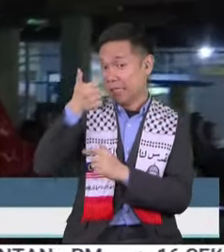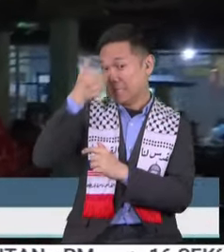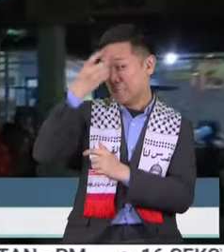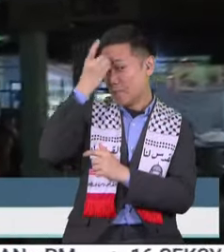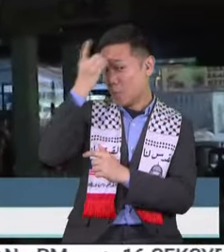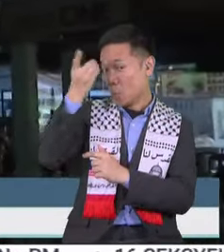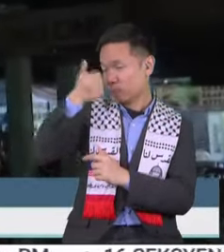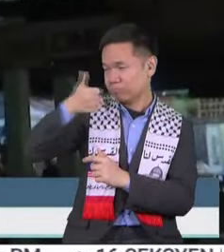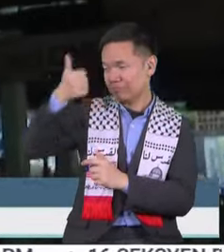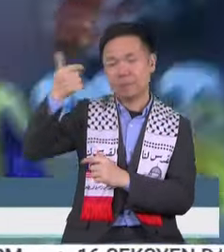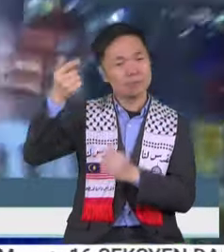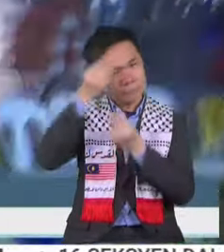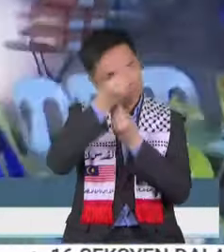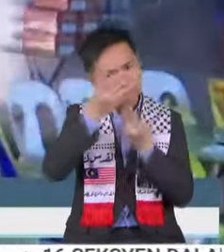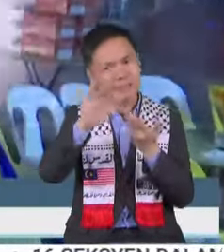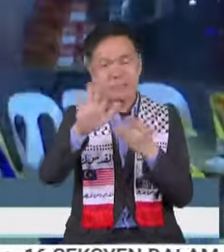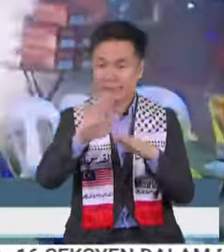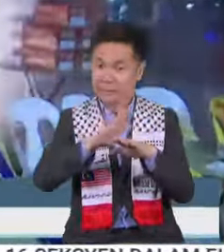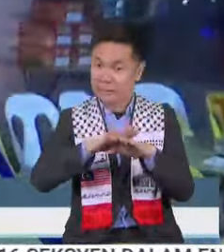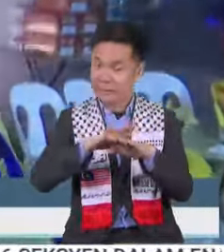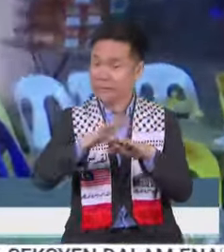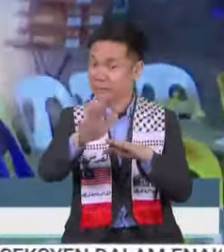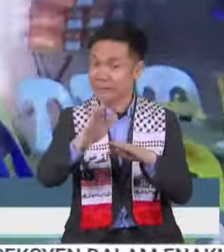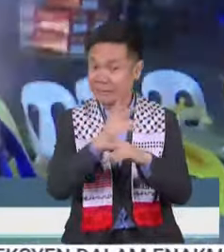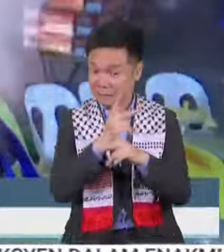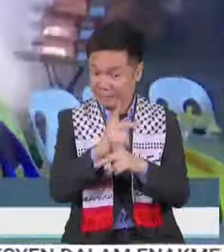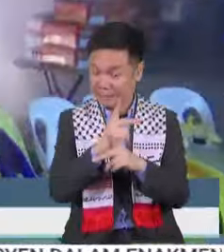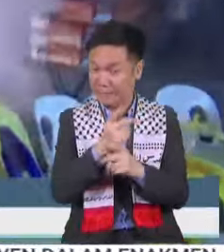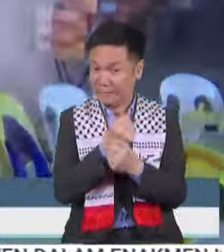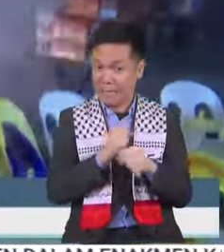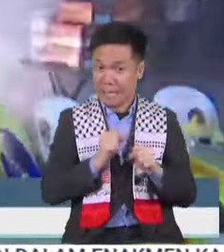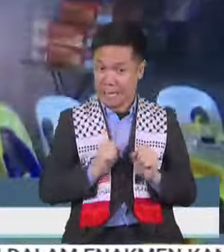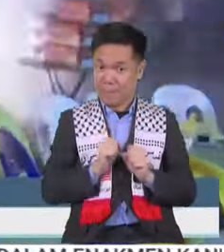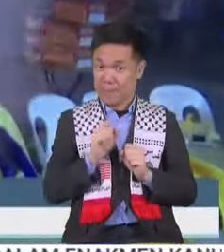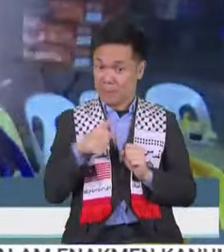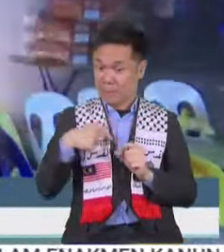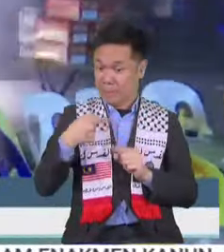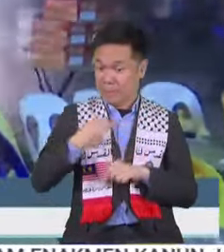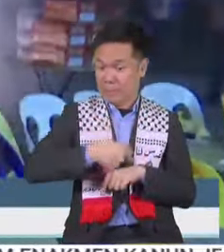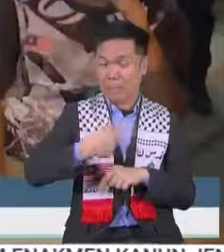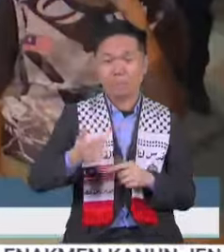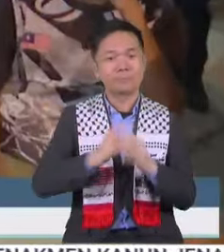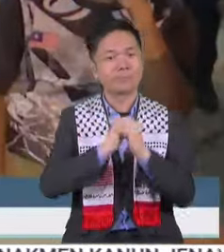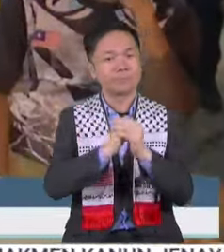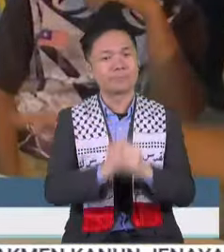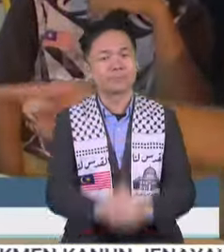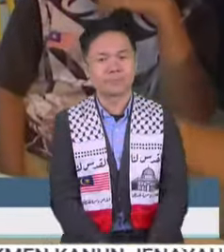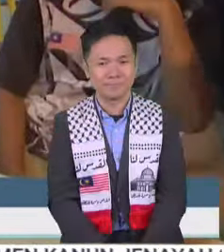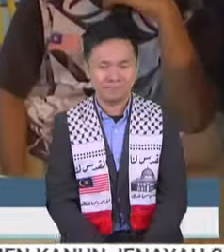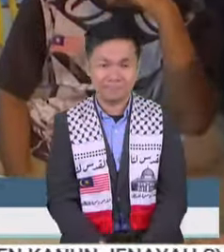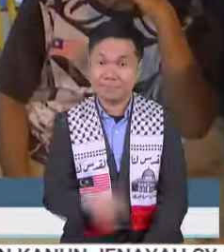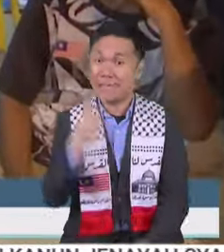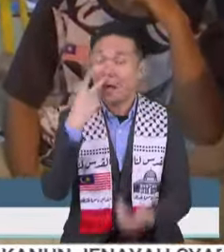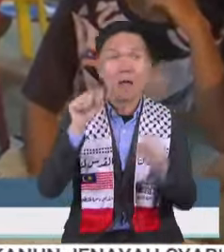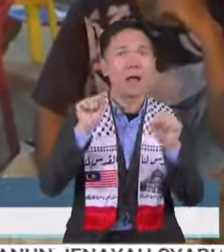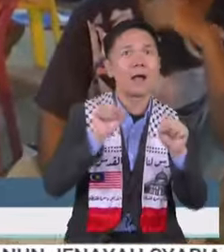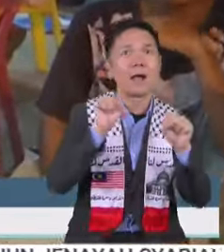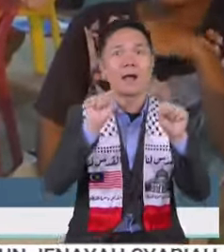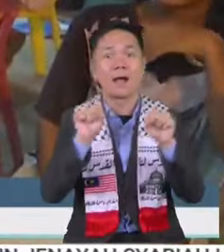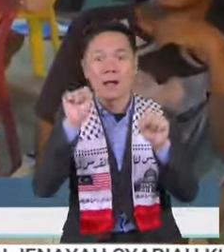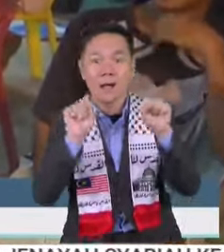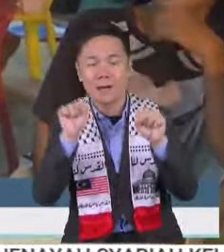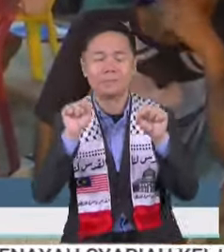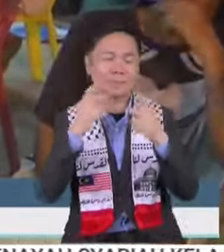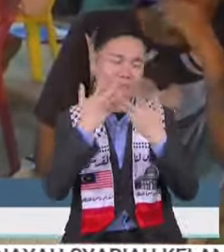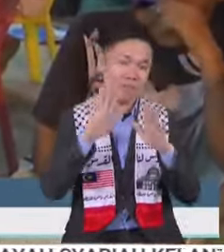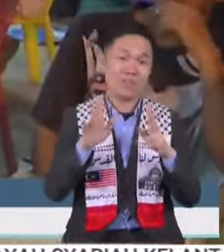sentiasa menjaga keselamatan diri dalam suasana meraikan perayaan Tahun Baharu Cina. Selain menyaksikan persembahan tarian singa,